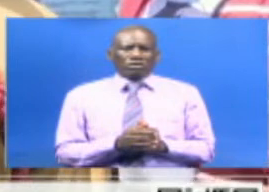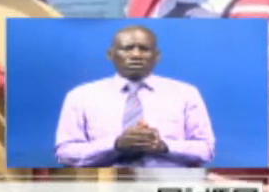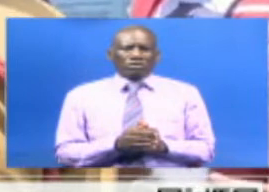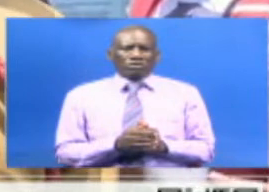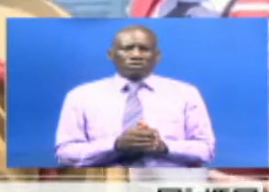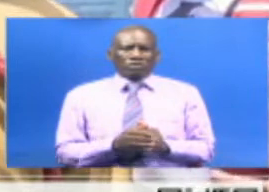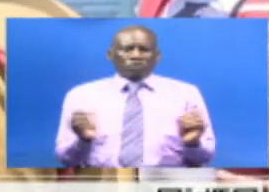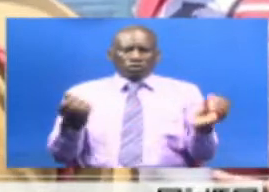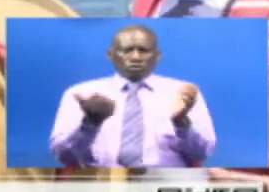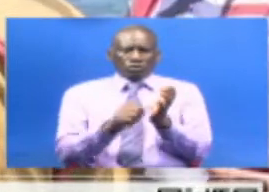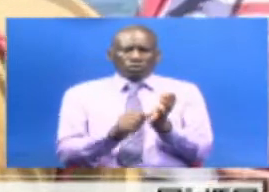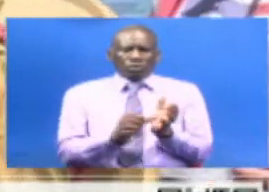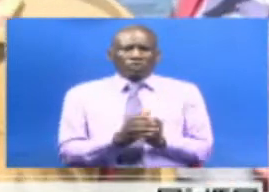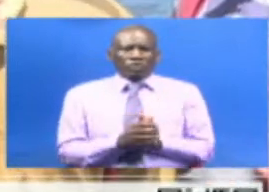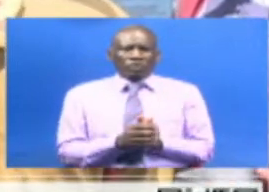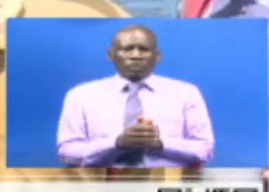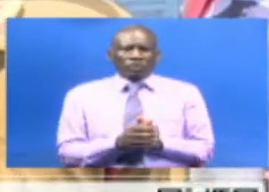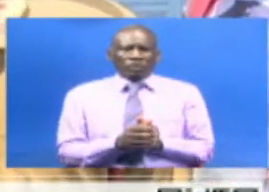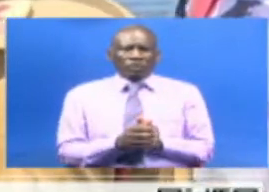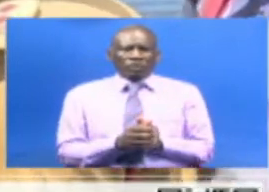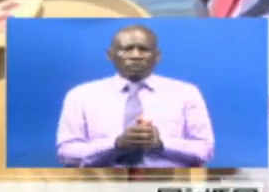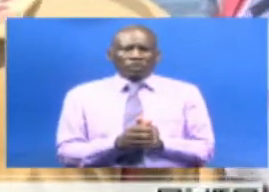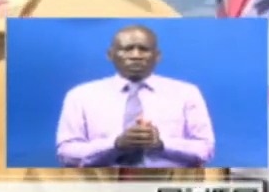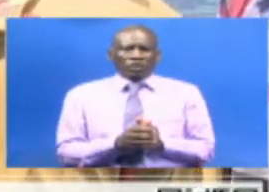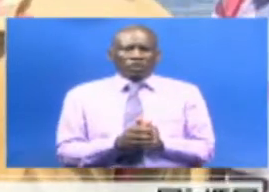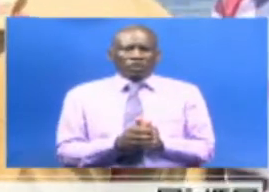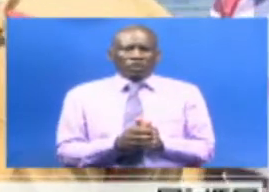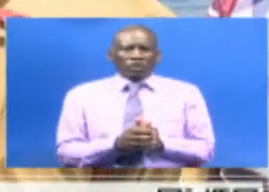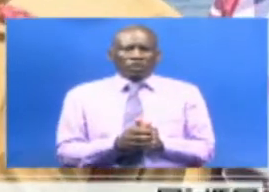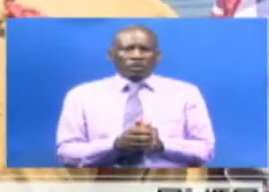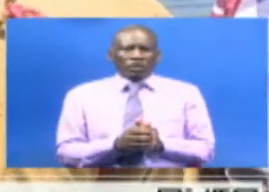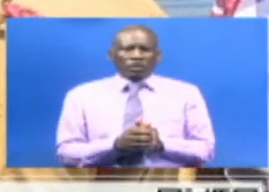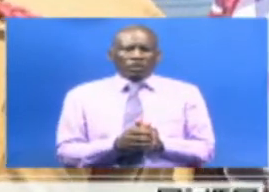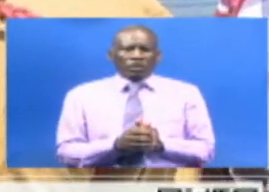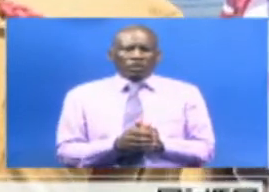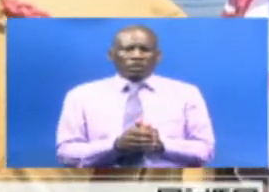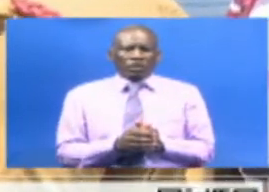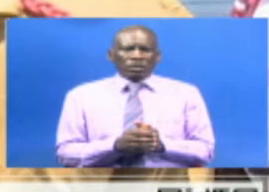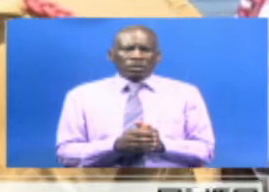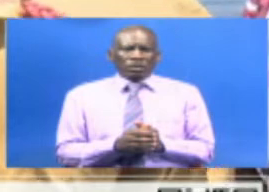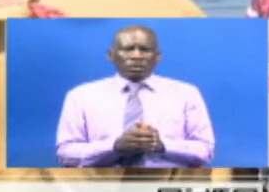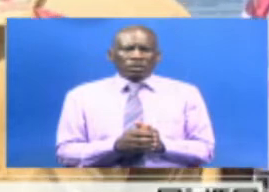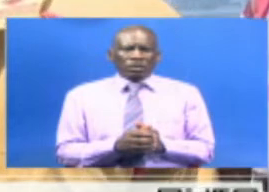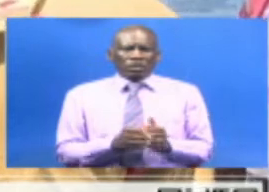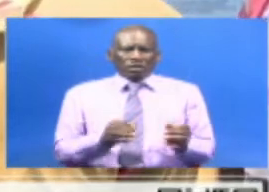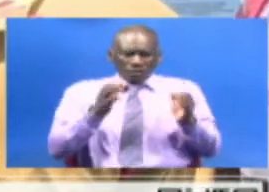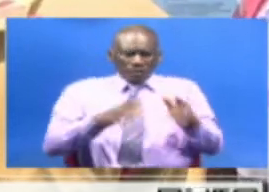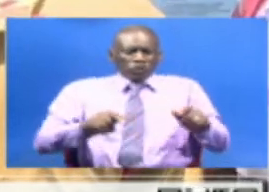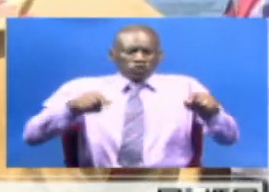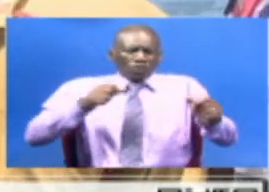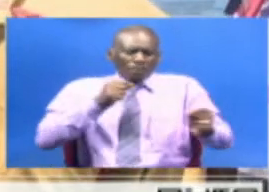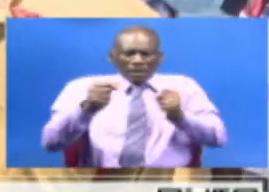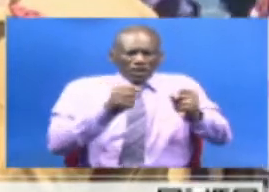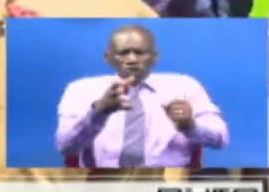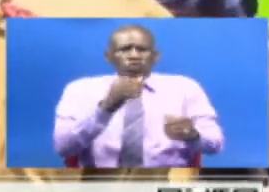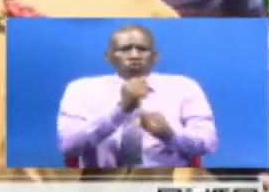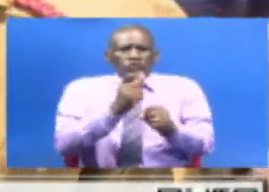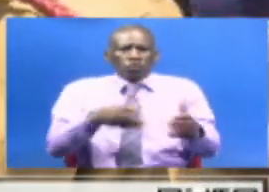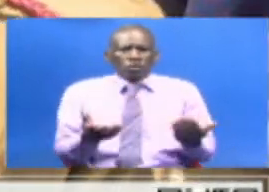shida. Kwani ukipigwa unafanya nini? Sasa wewe unakuwa na mchungia. Ukipigwa.